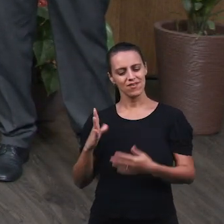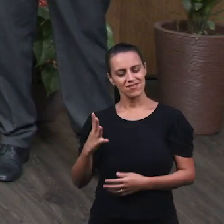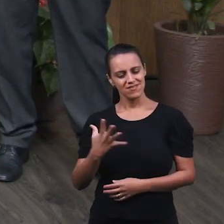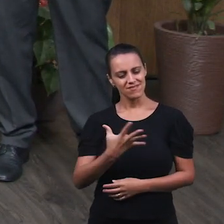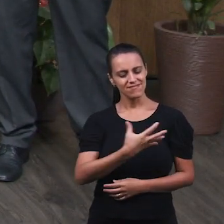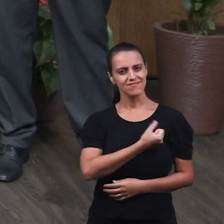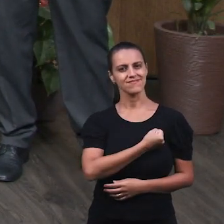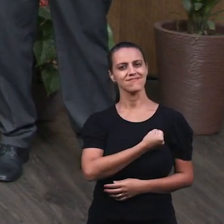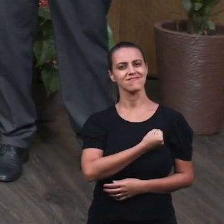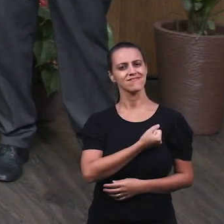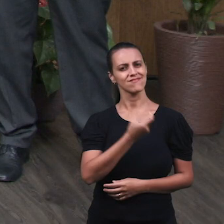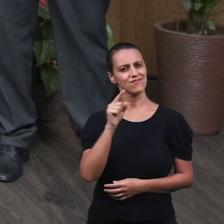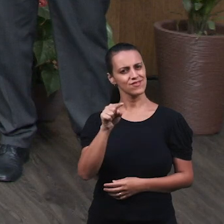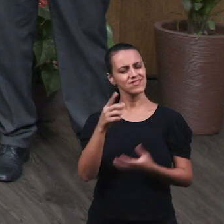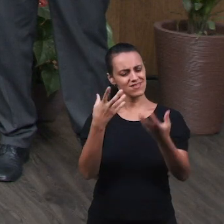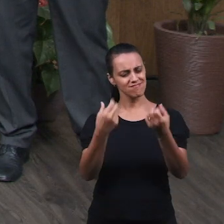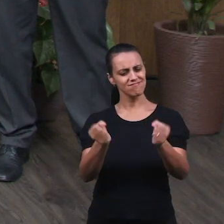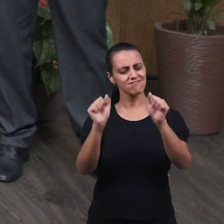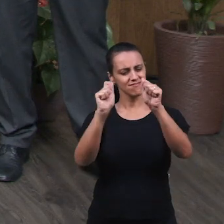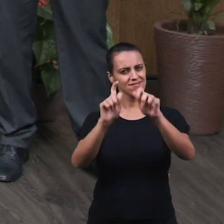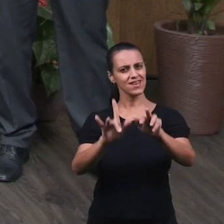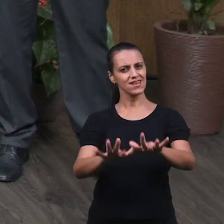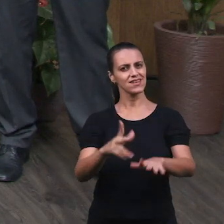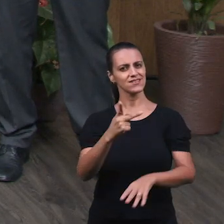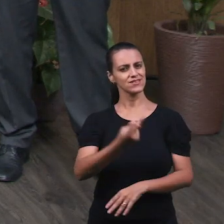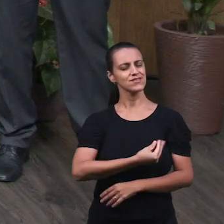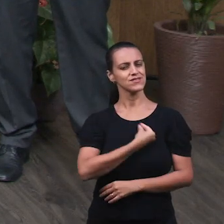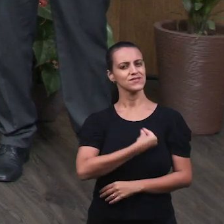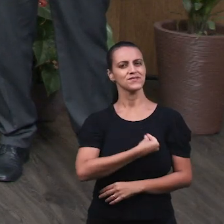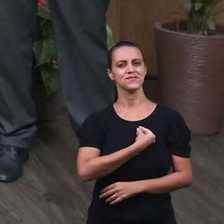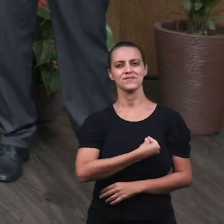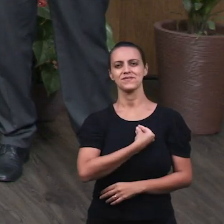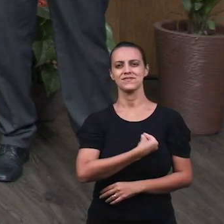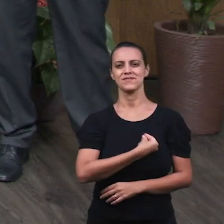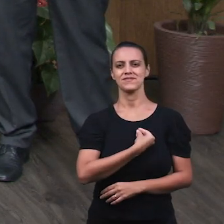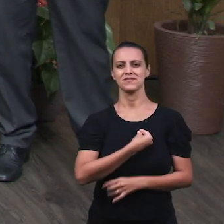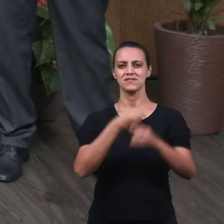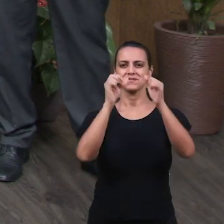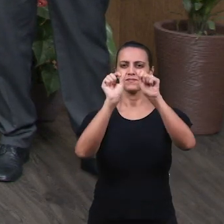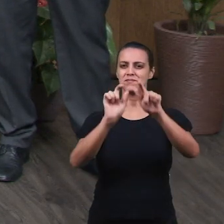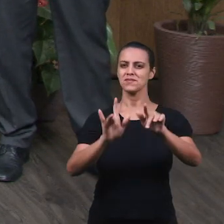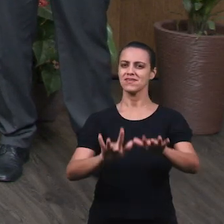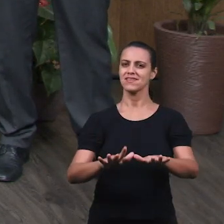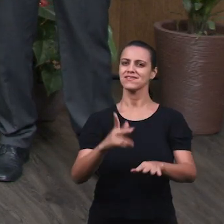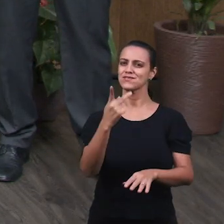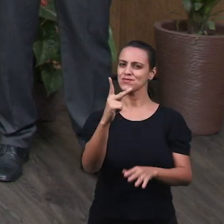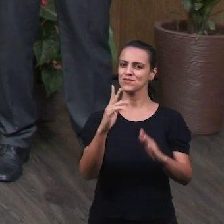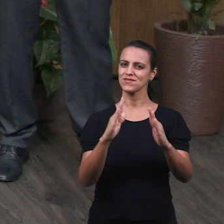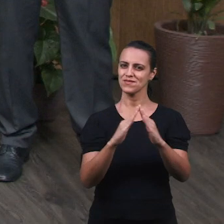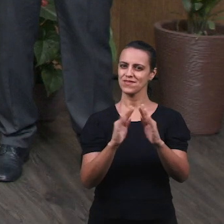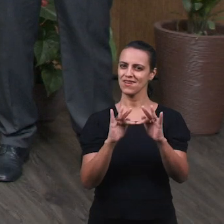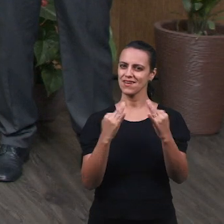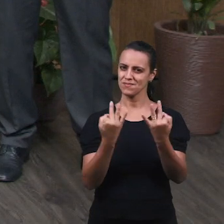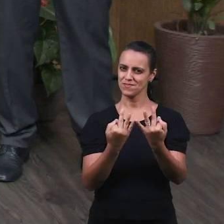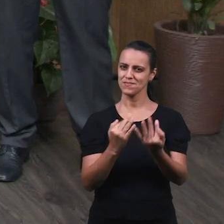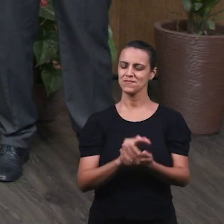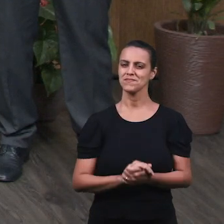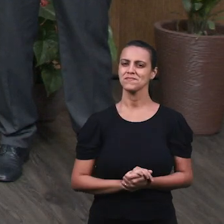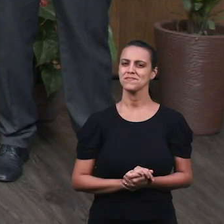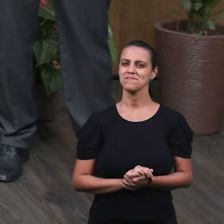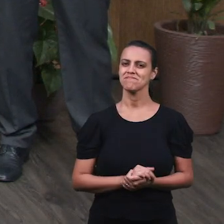adoration. Vous allez recevoir une bénédiction de votre vie, une bénédiction pour votre